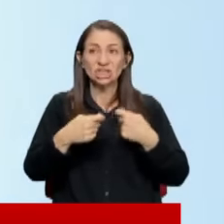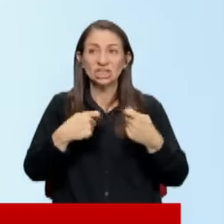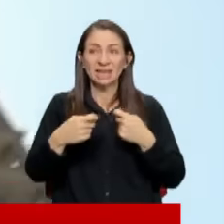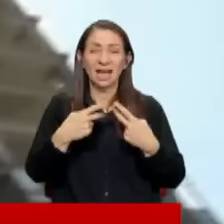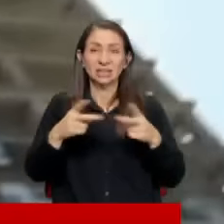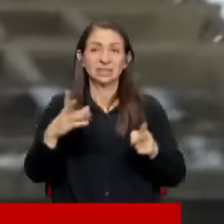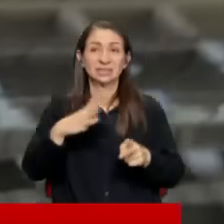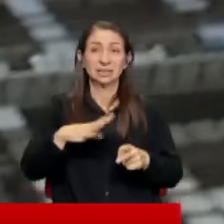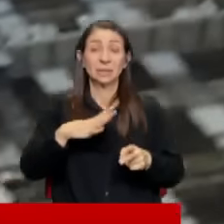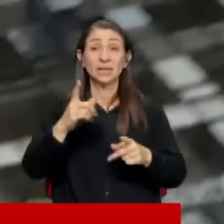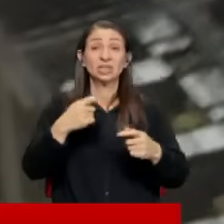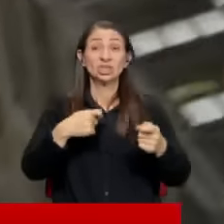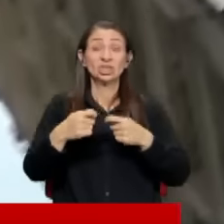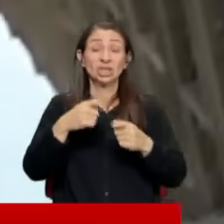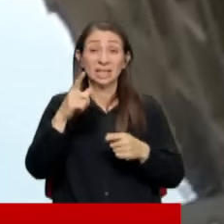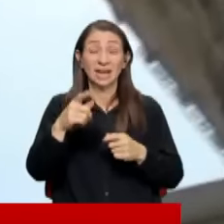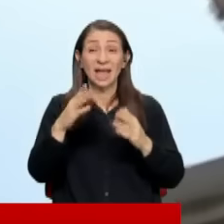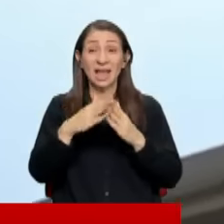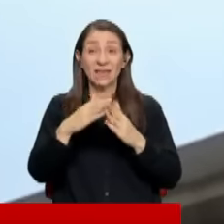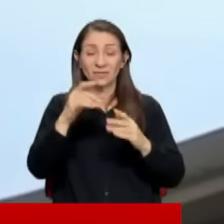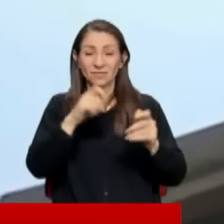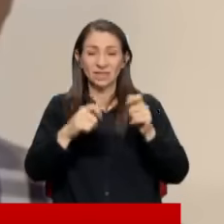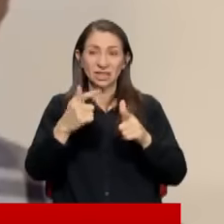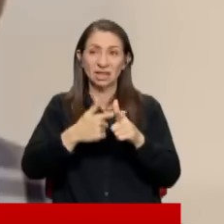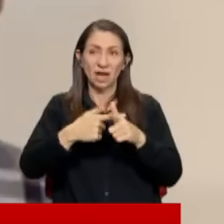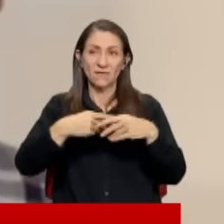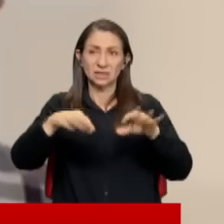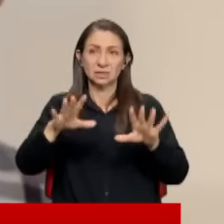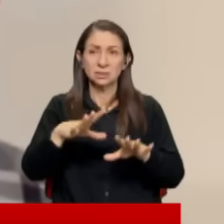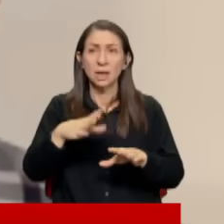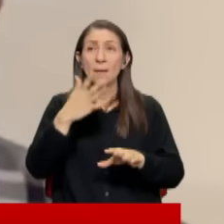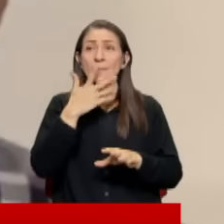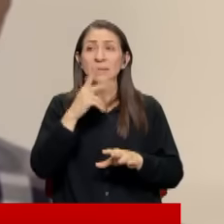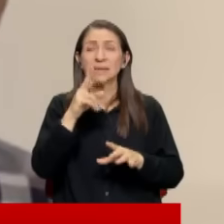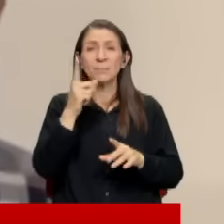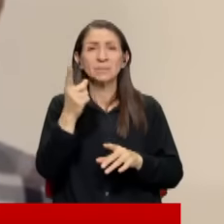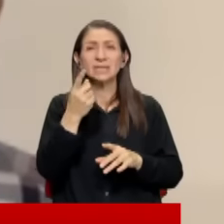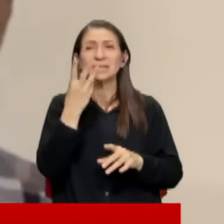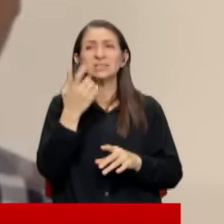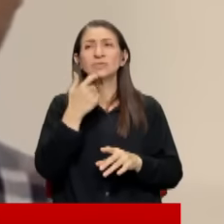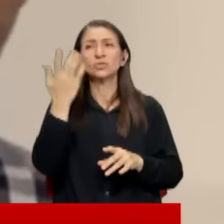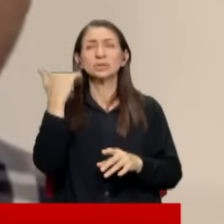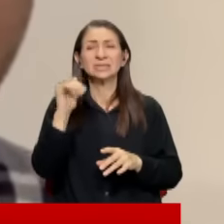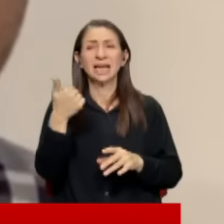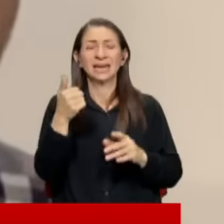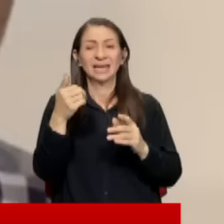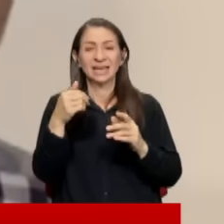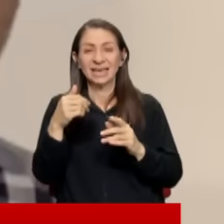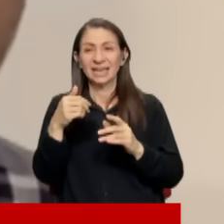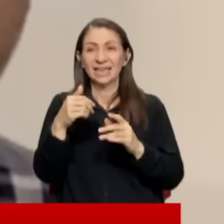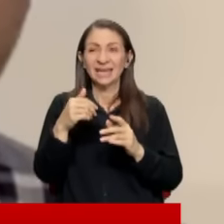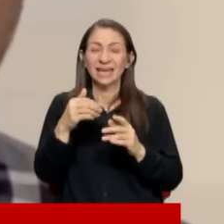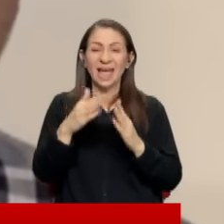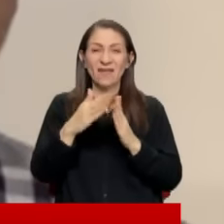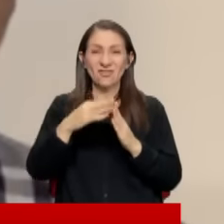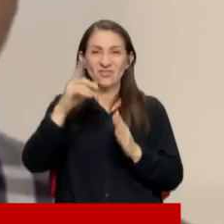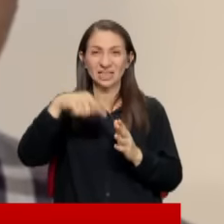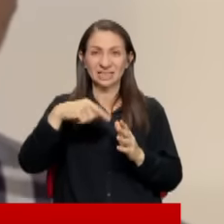alternatifi istedi. Bir de şirketler konut yapıp kiralasın dedi. Benzer durumu birkaç yıl önce de değerli konut vergisinde